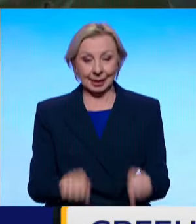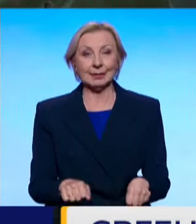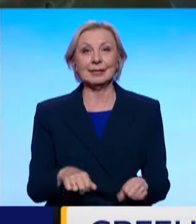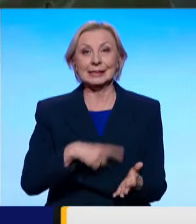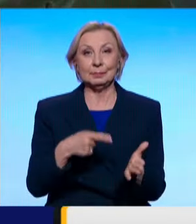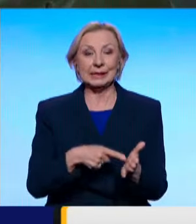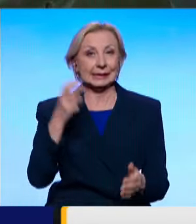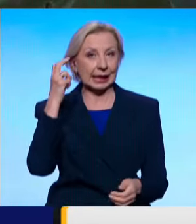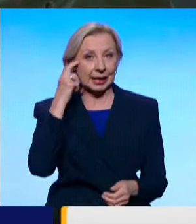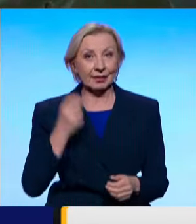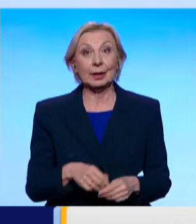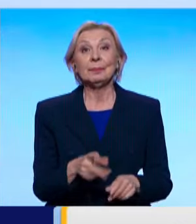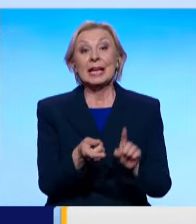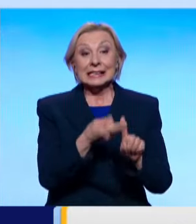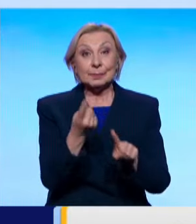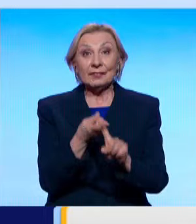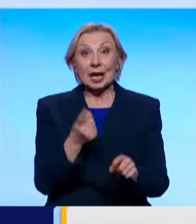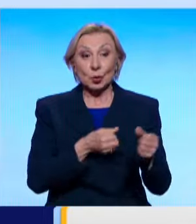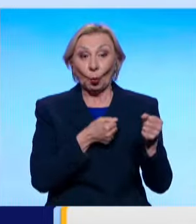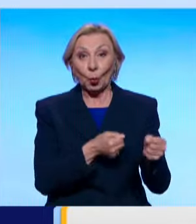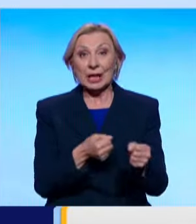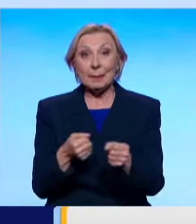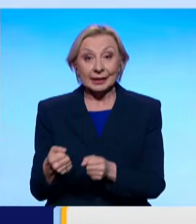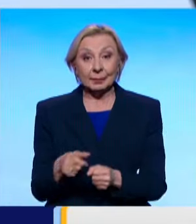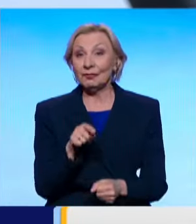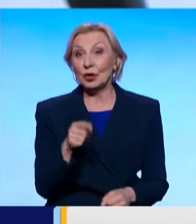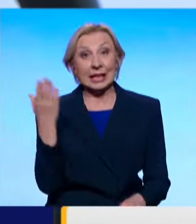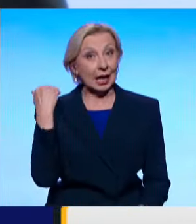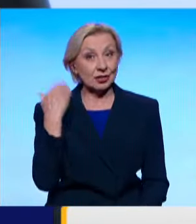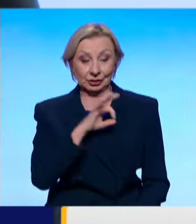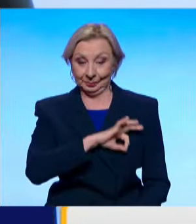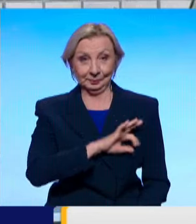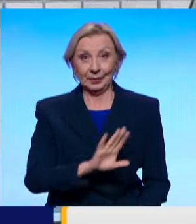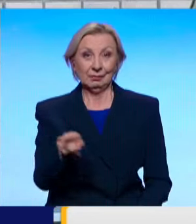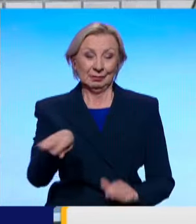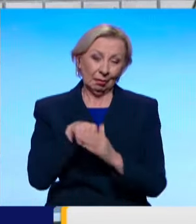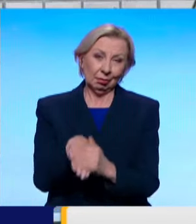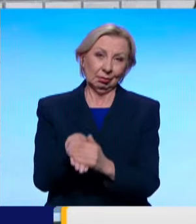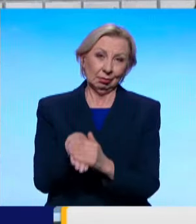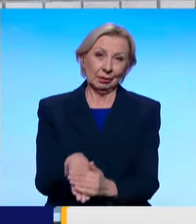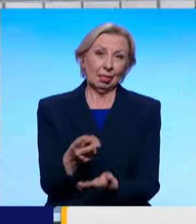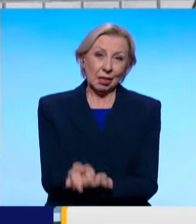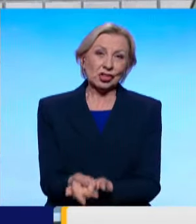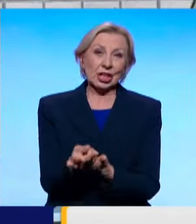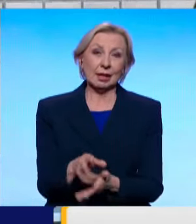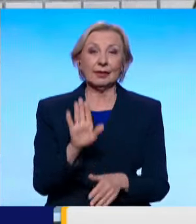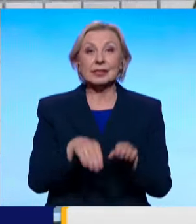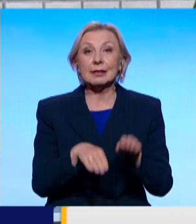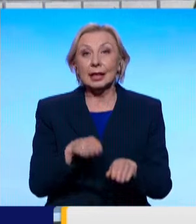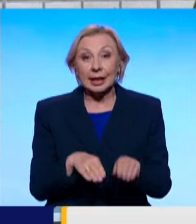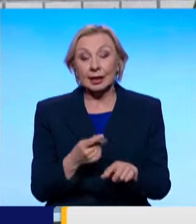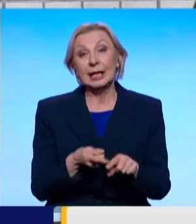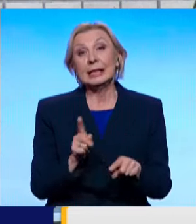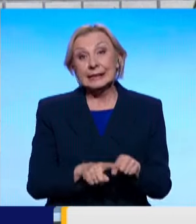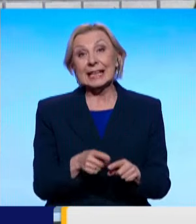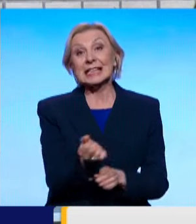Києва. Збивають ворожі дрони кулеметами. Вони не використовувалися раніше, вони були законсервовані, вони лежали в складах. Звичайно,